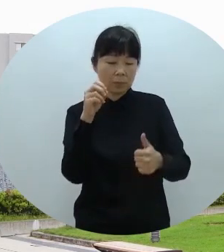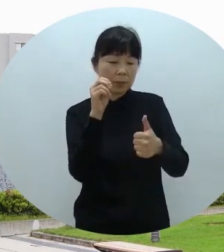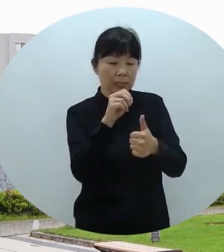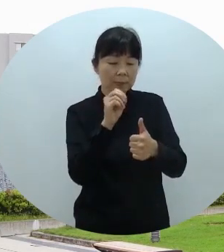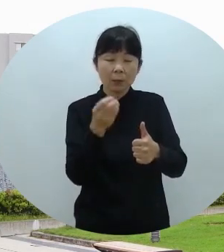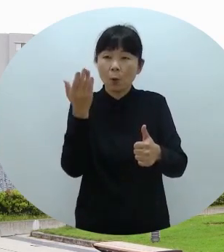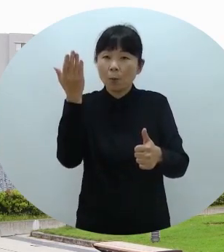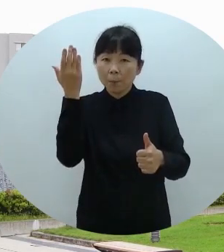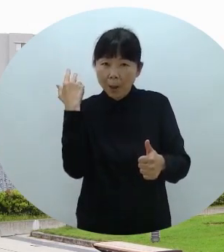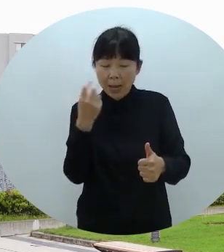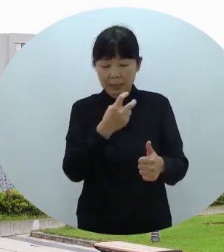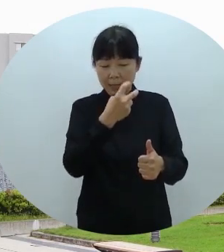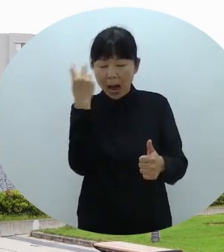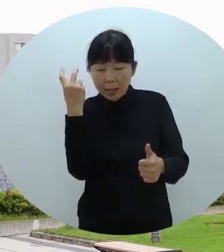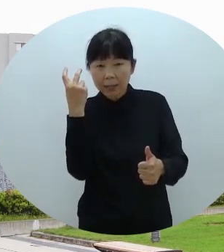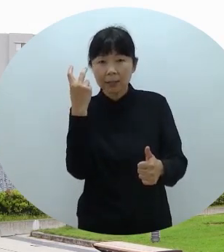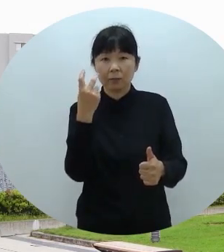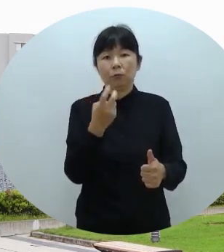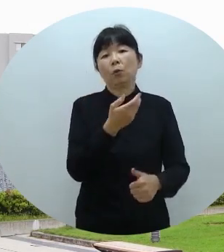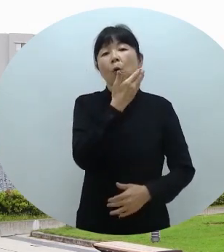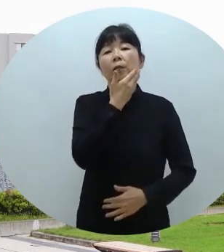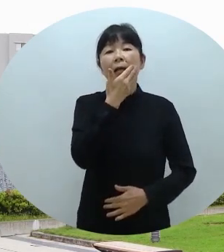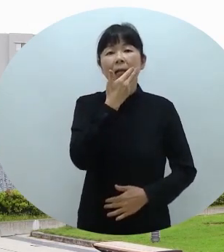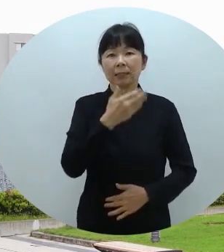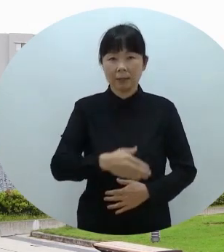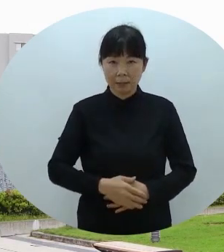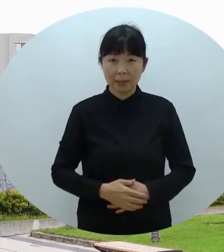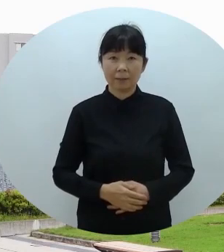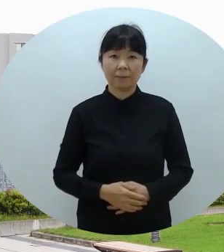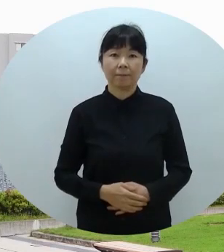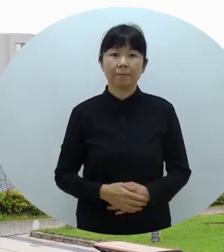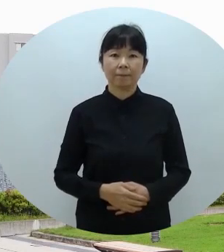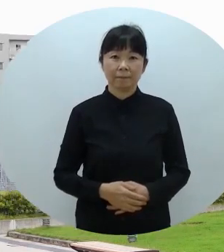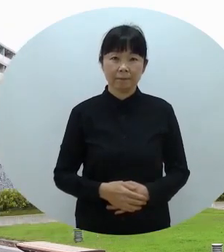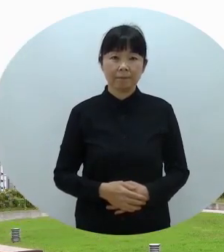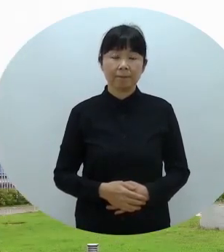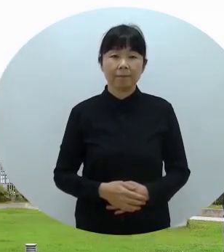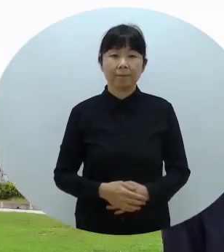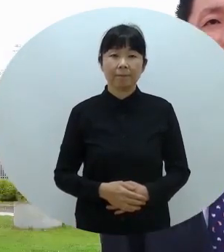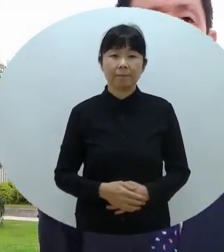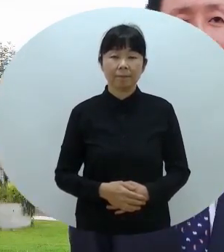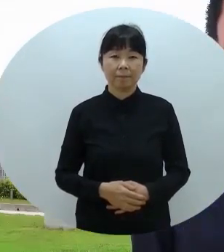高め、未然防止、早期発見することが大切です。